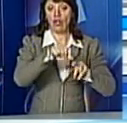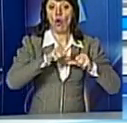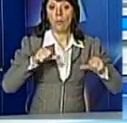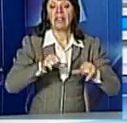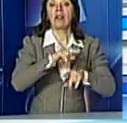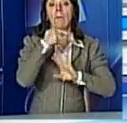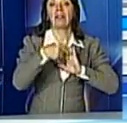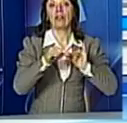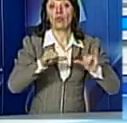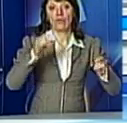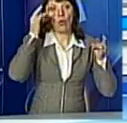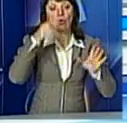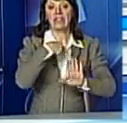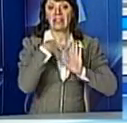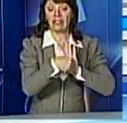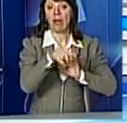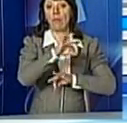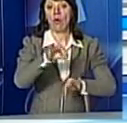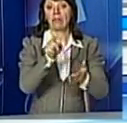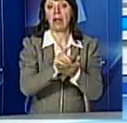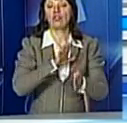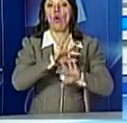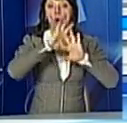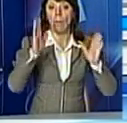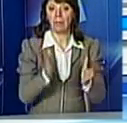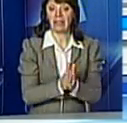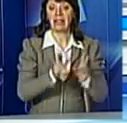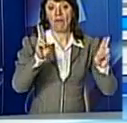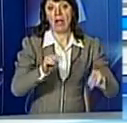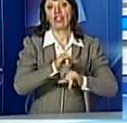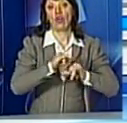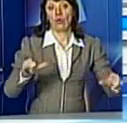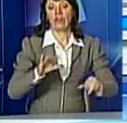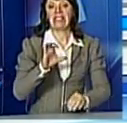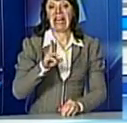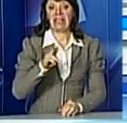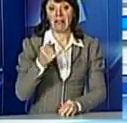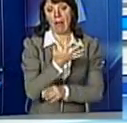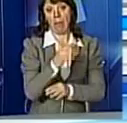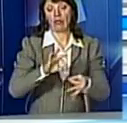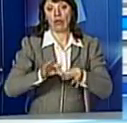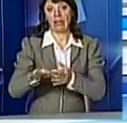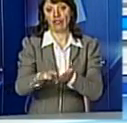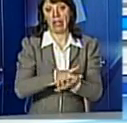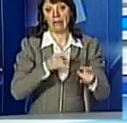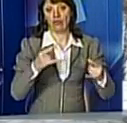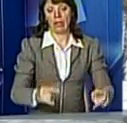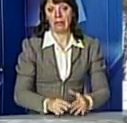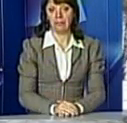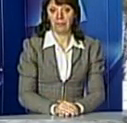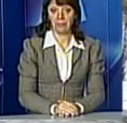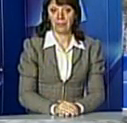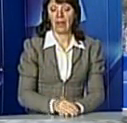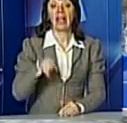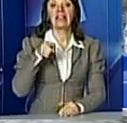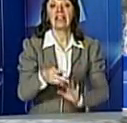питань розвитку культури зазначають проект має бути комплексний в межах розвитку Стрийського парку докладніше далі